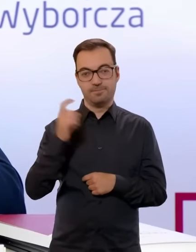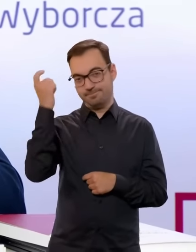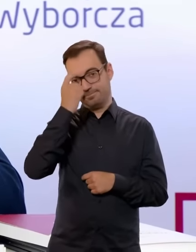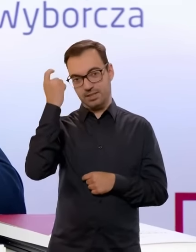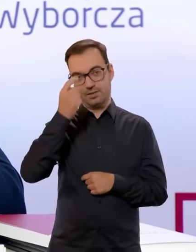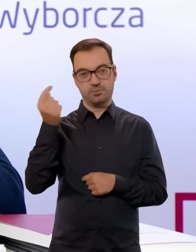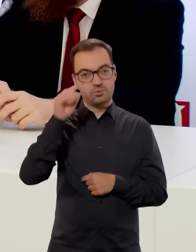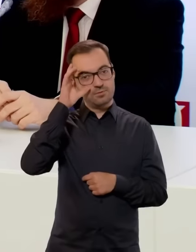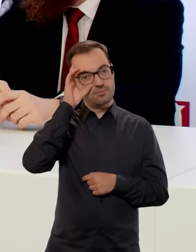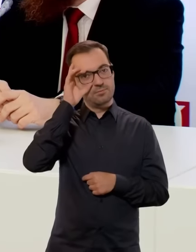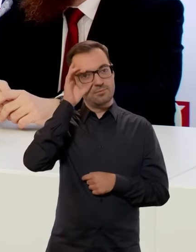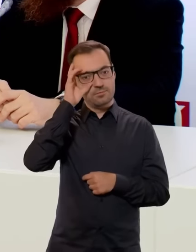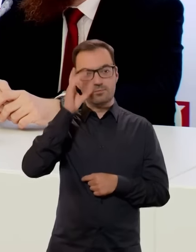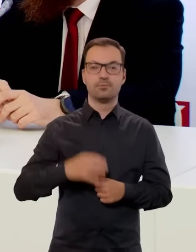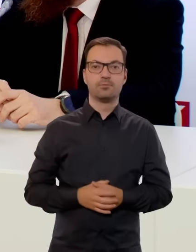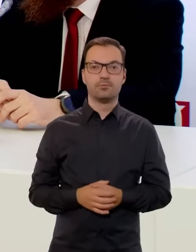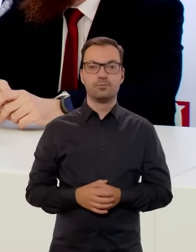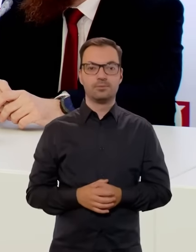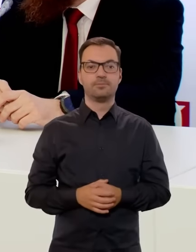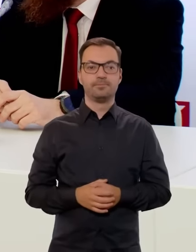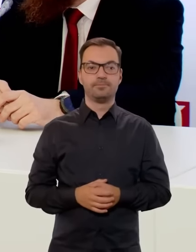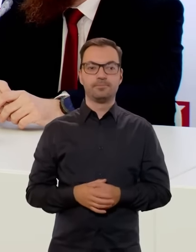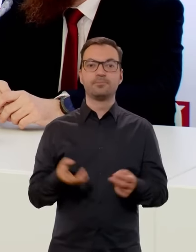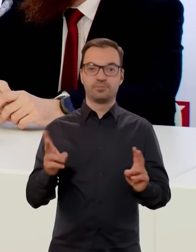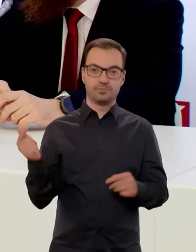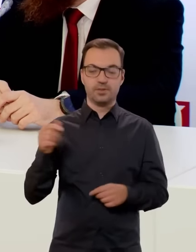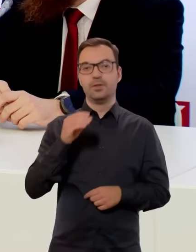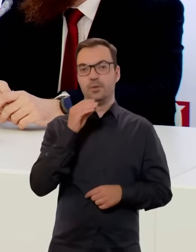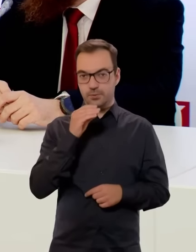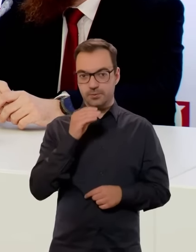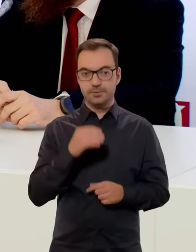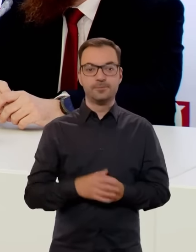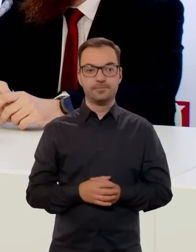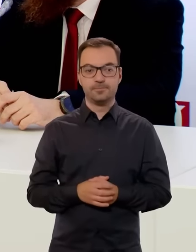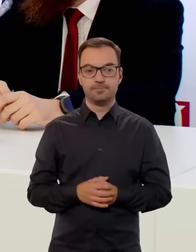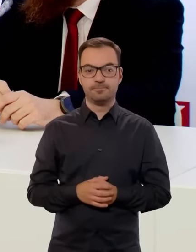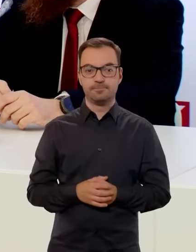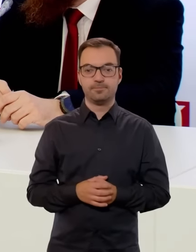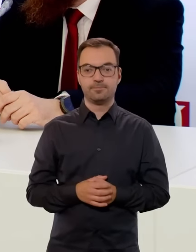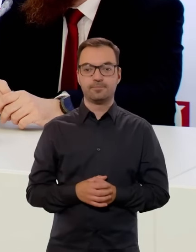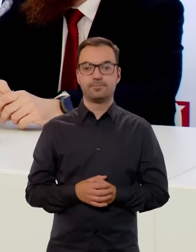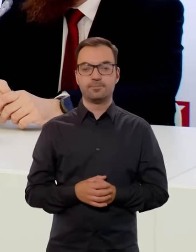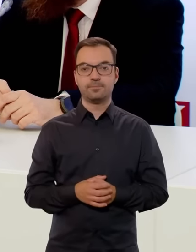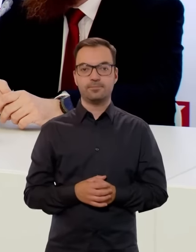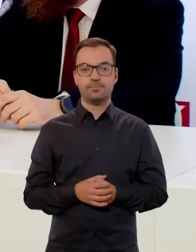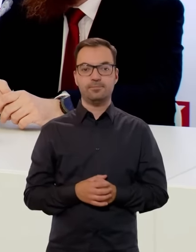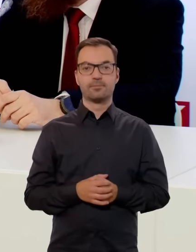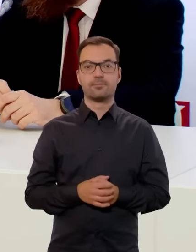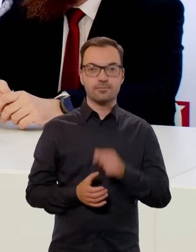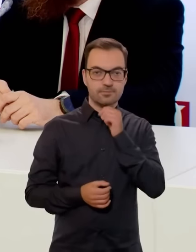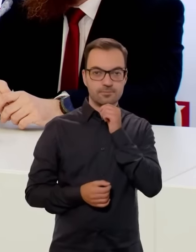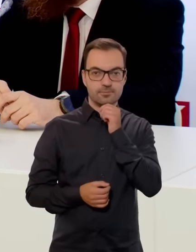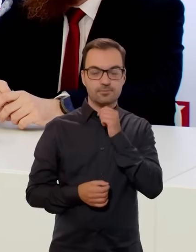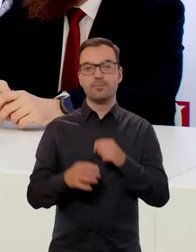jest pod wpływem alkoholu. Została poddana badaniu na zawartość alkoholu w wydychanym powietrzu